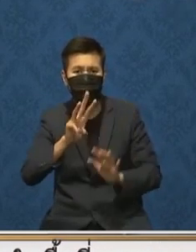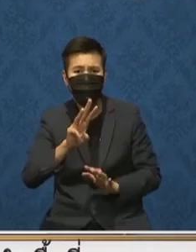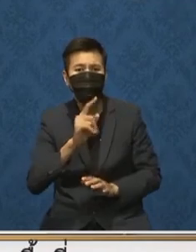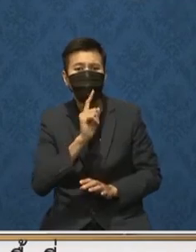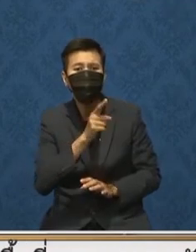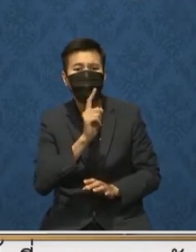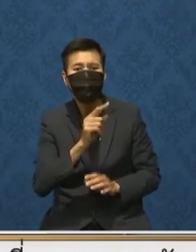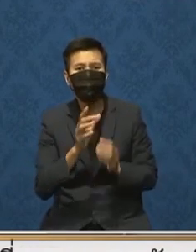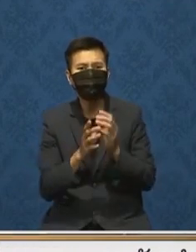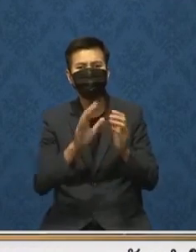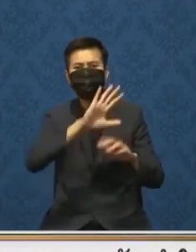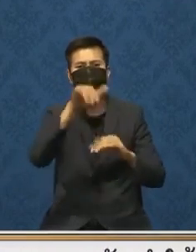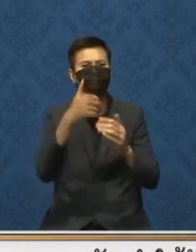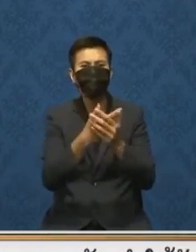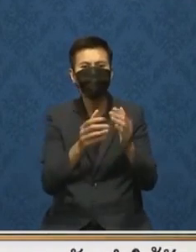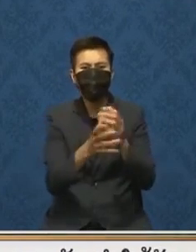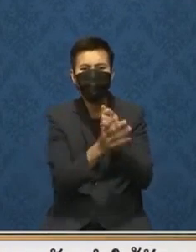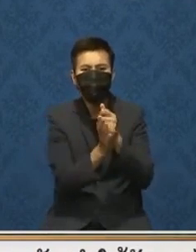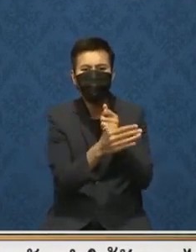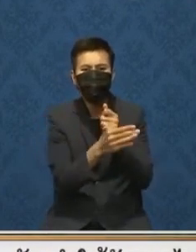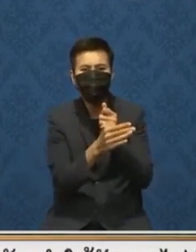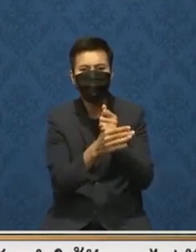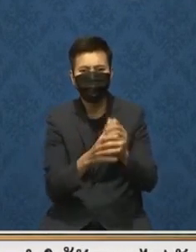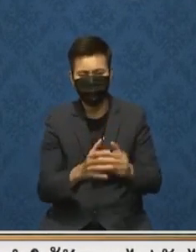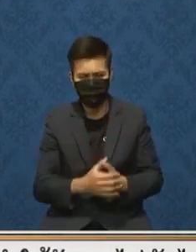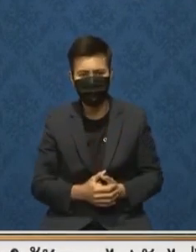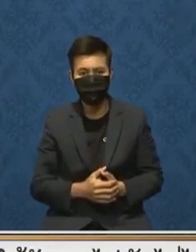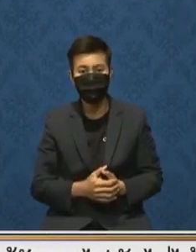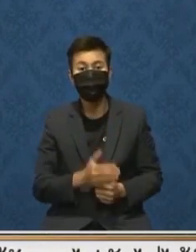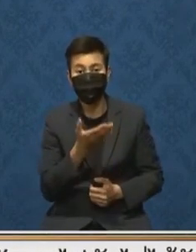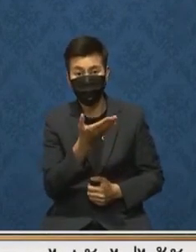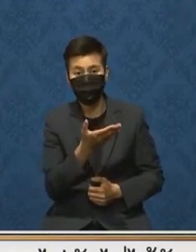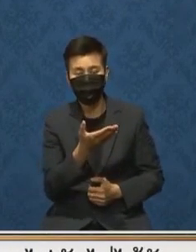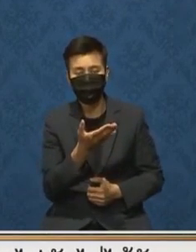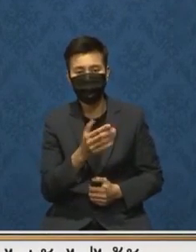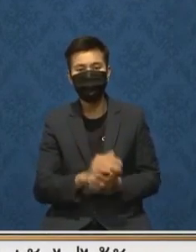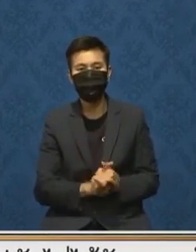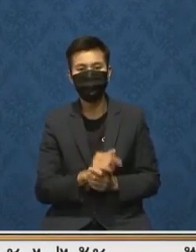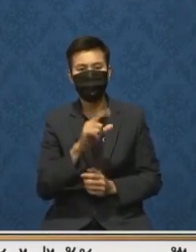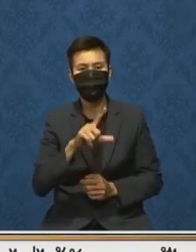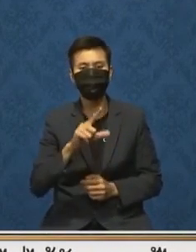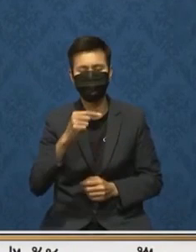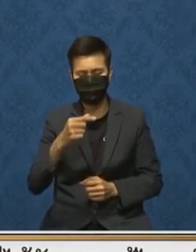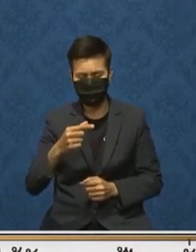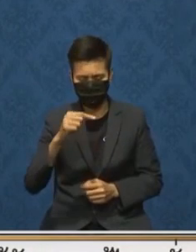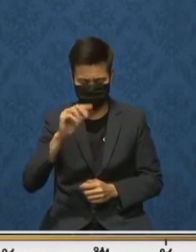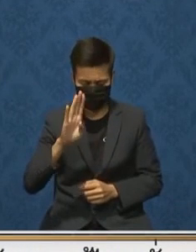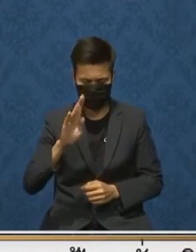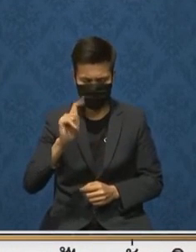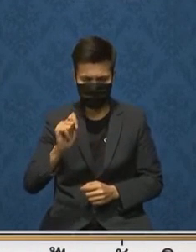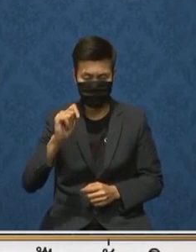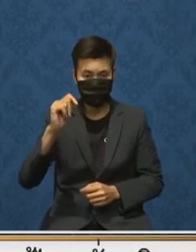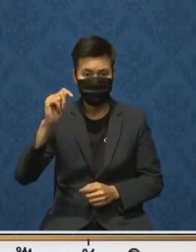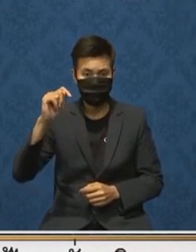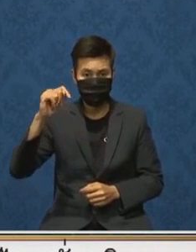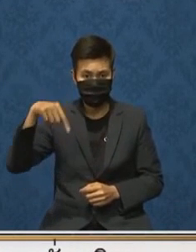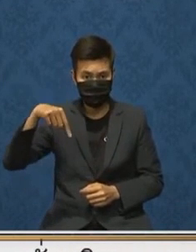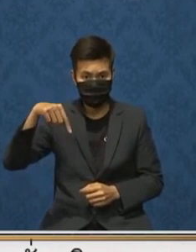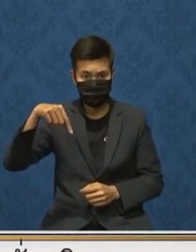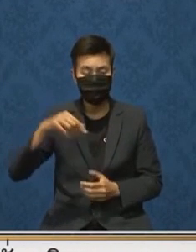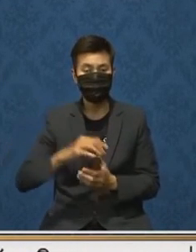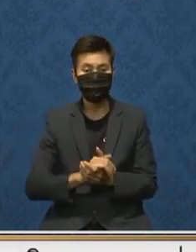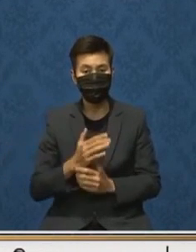านเขาคือผู้หลากหลายทางเพศซึ่งผมคิดว่า